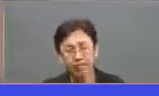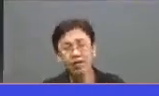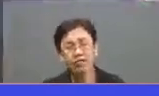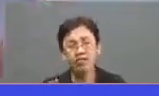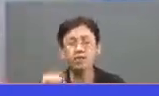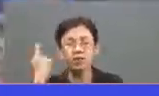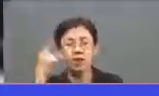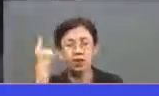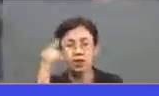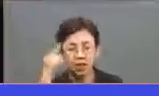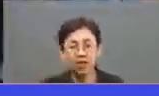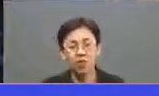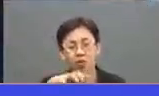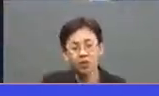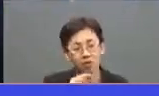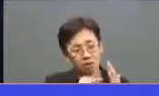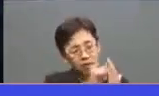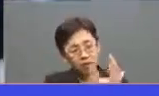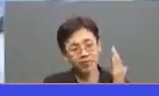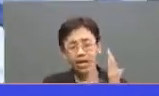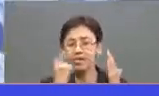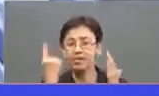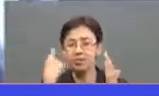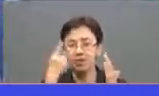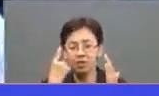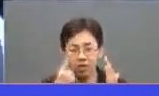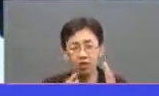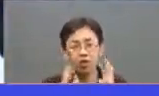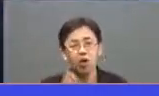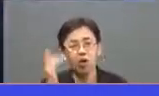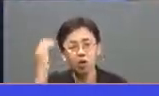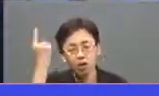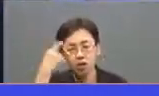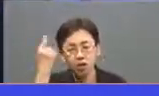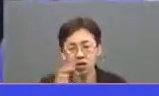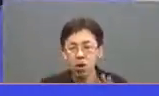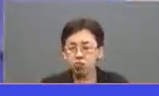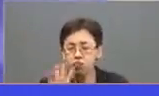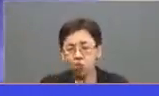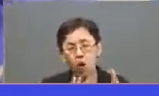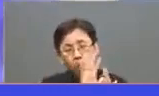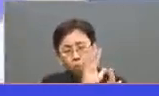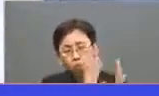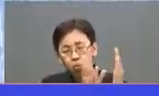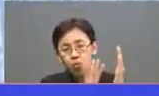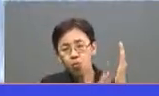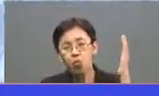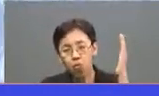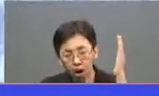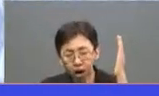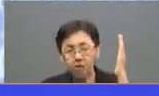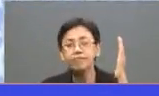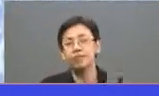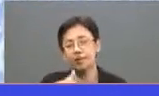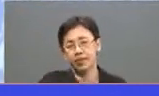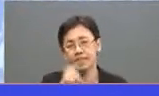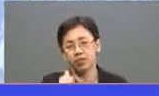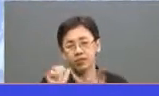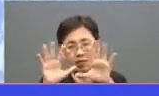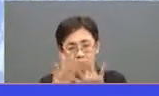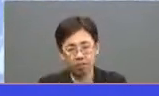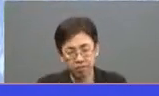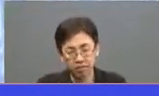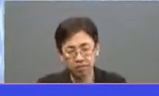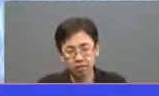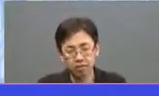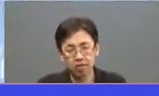ในทุกมิติและสร้างความประทับใจตลอด customer journey ชูเอกลักษณ์ไทยหรือเสน่ห์ไทยด้วยการนำเสนอเรื่องราวและเ